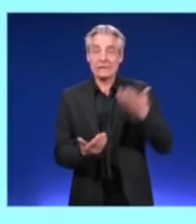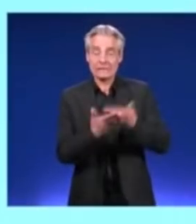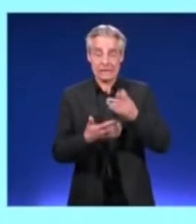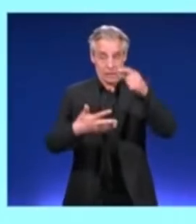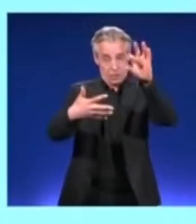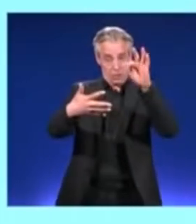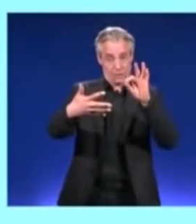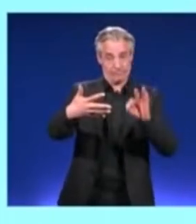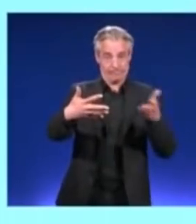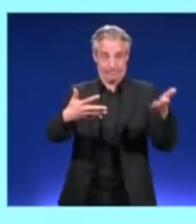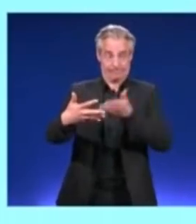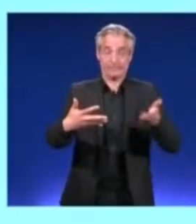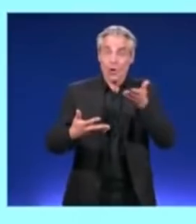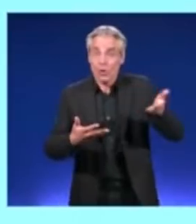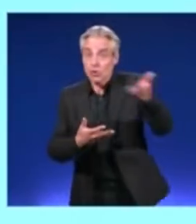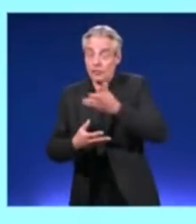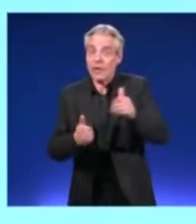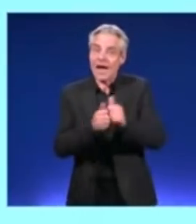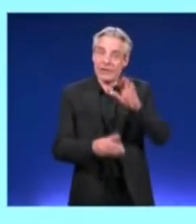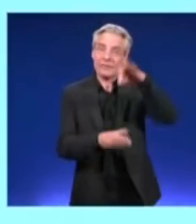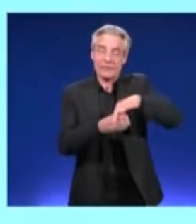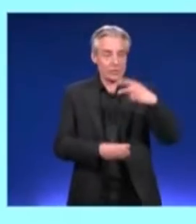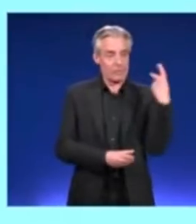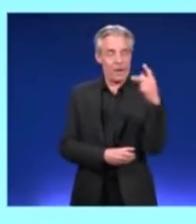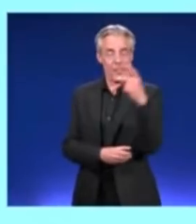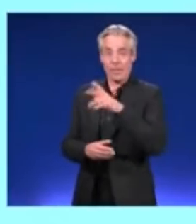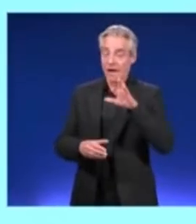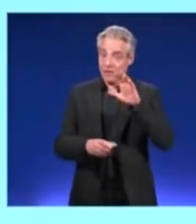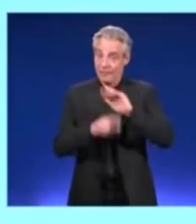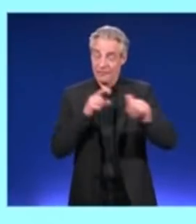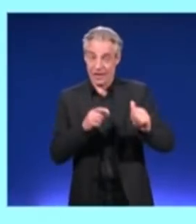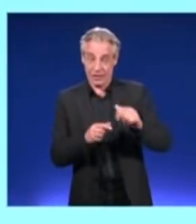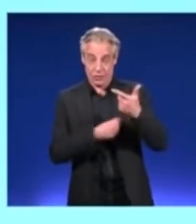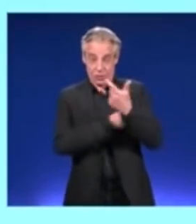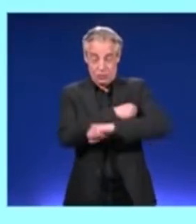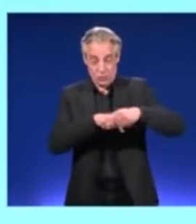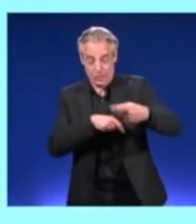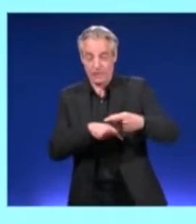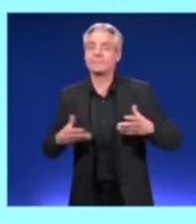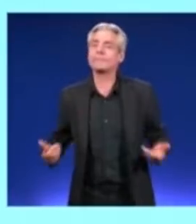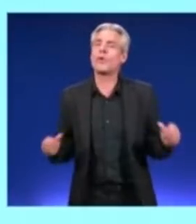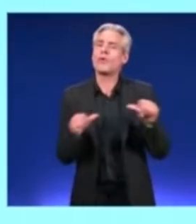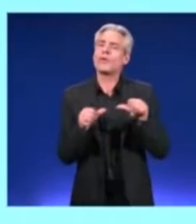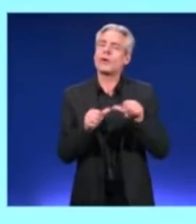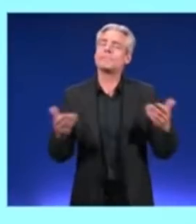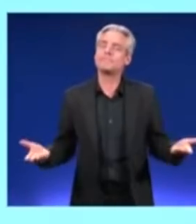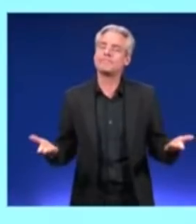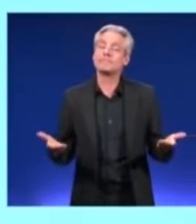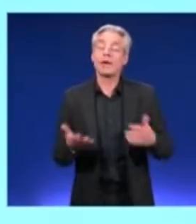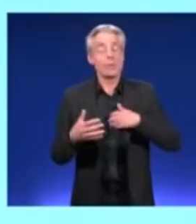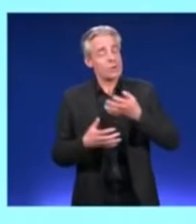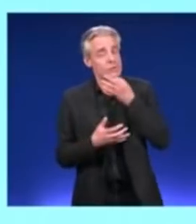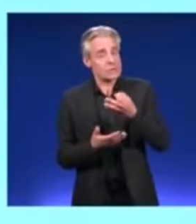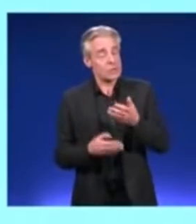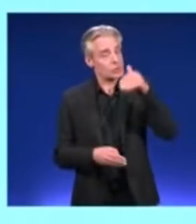choix que, par votre vote, vous aurez à faire dans 15 jours. Et je veux vous dire